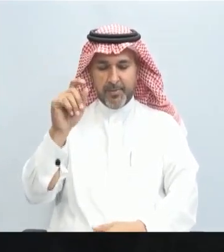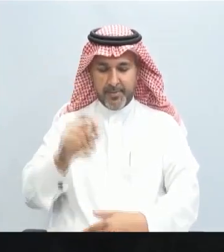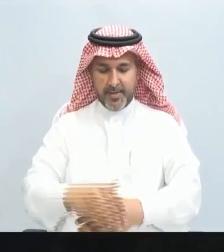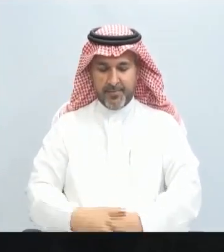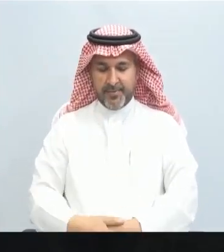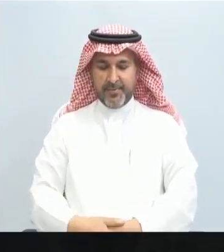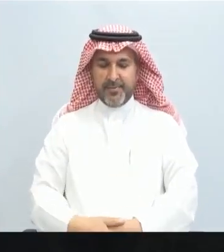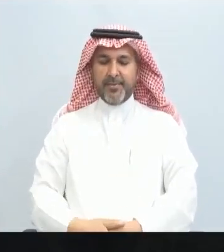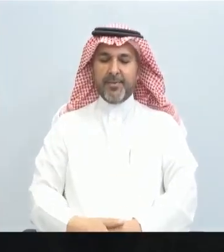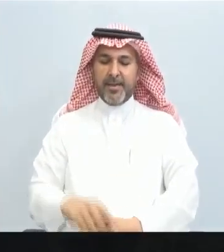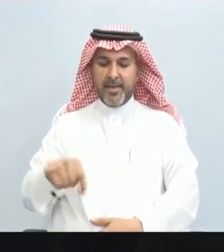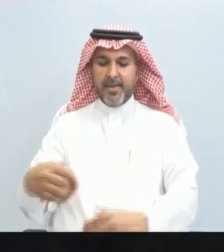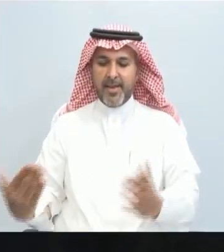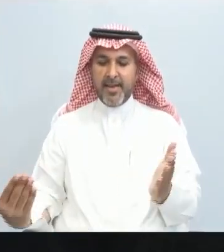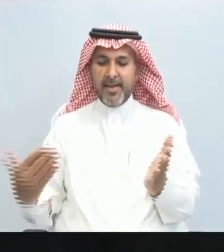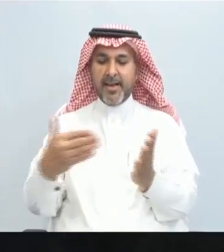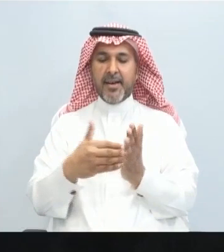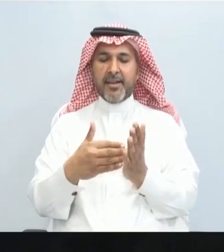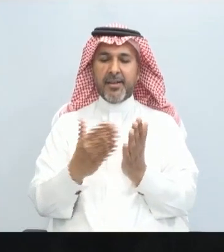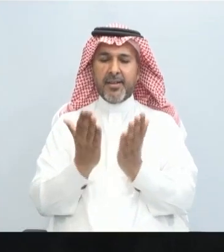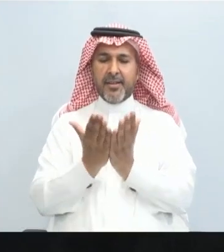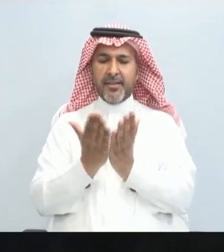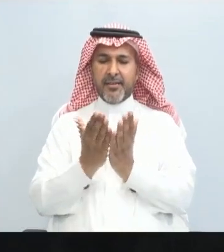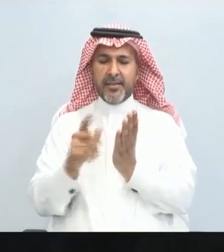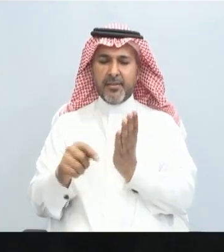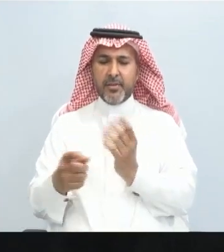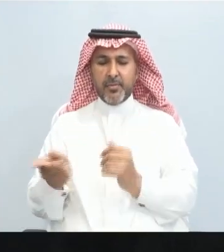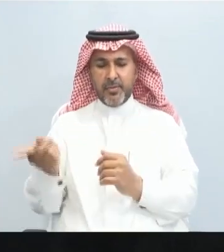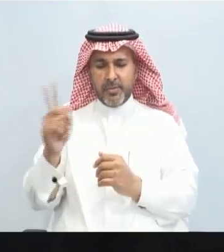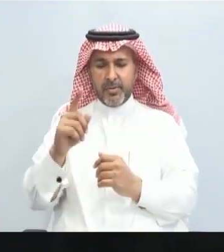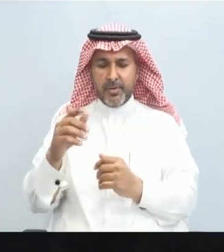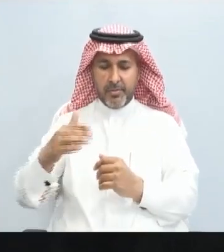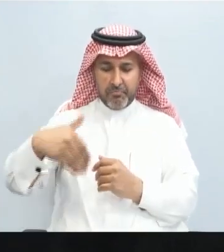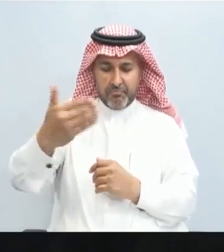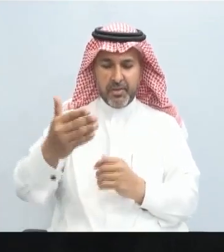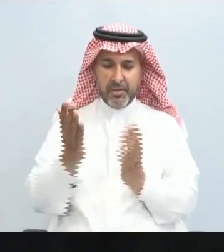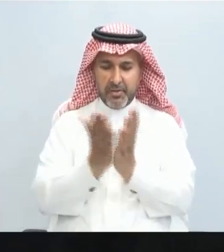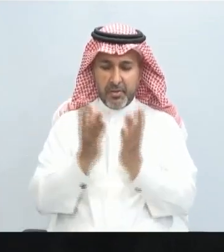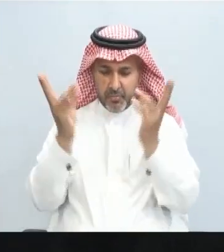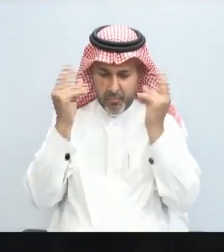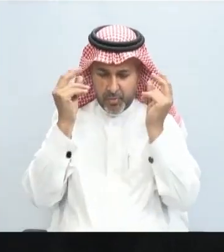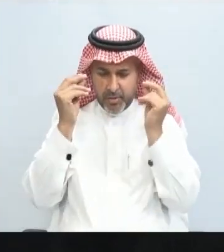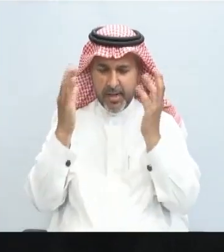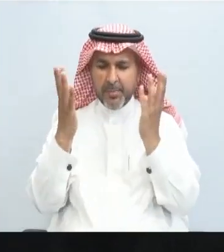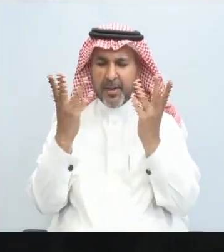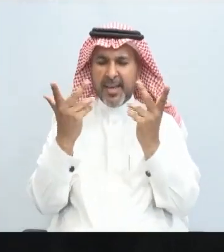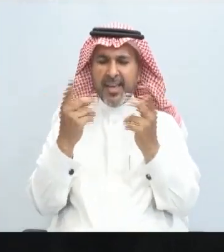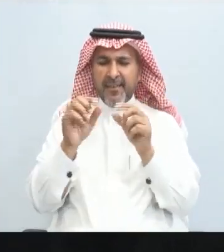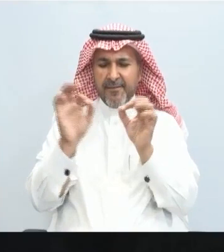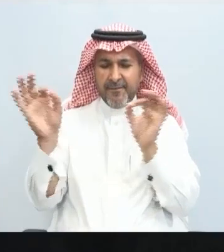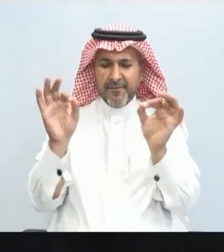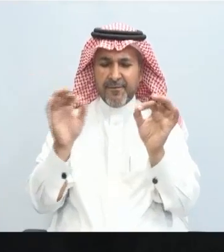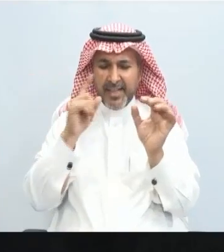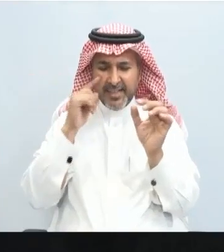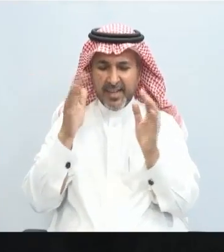اكون وفقت في طرح هذا الدرس ان شاء الله في الدرس القادم حنتعلم المتباينات اللوغاريتميه كيف نقوم بايجاد فترات الحل